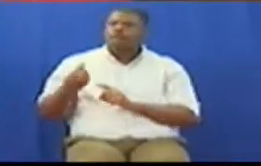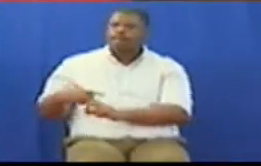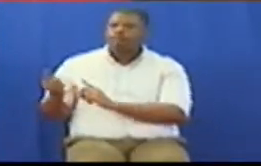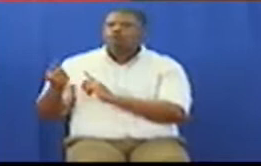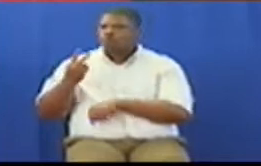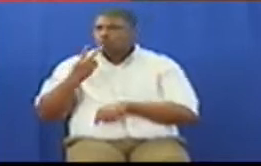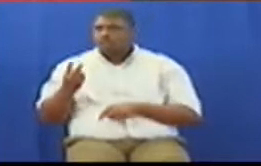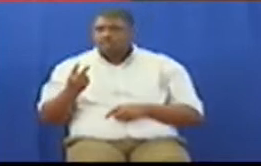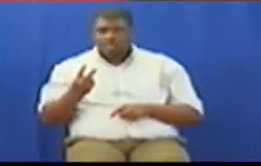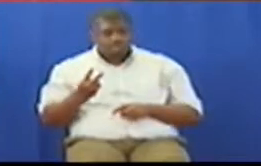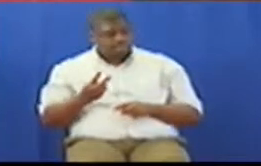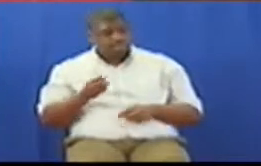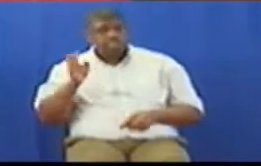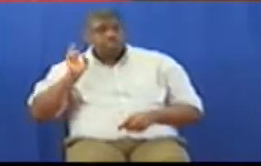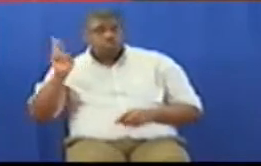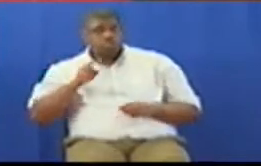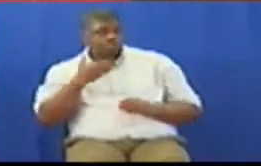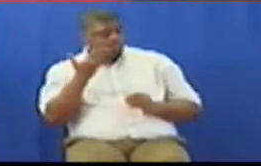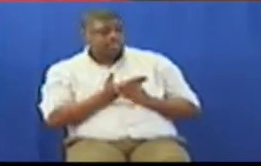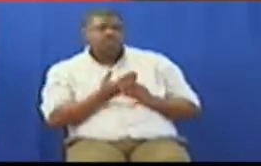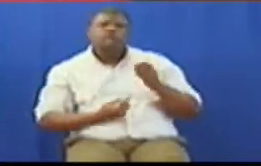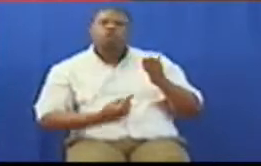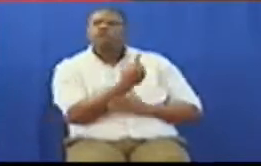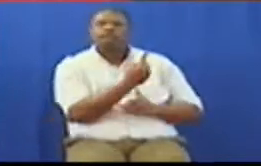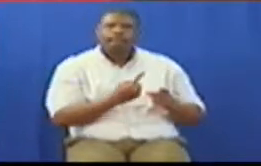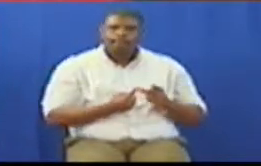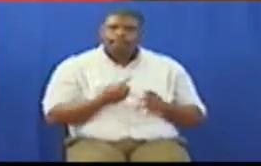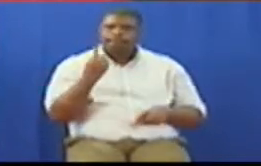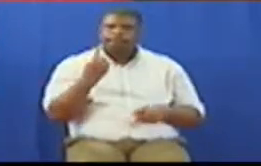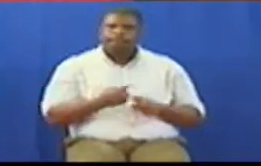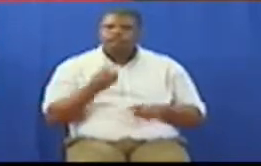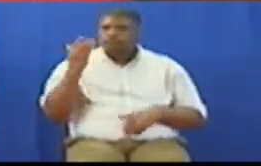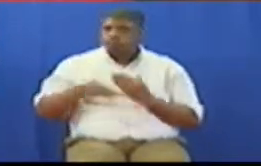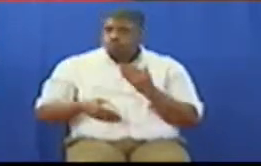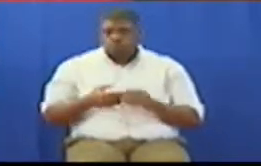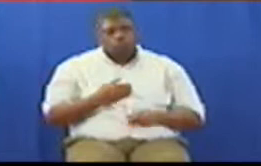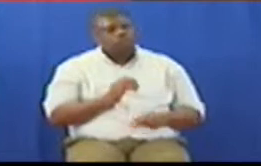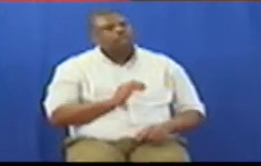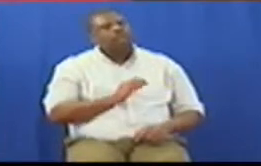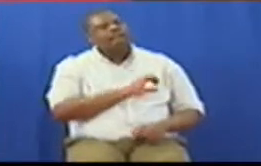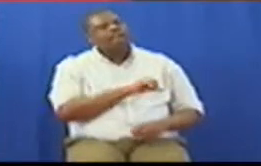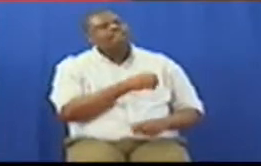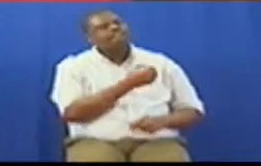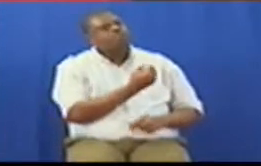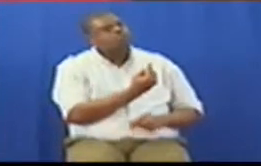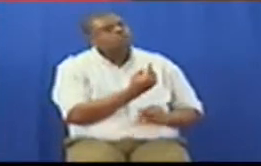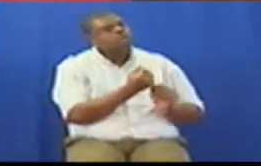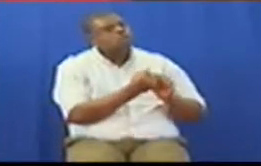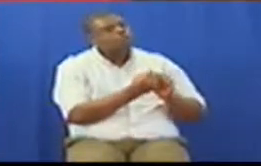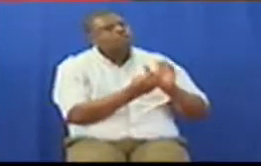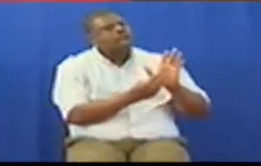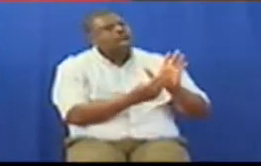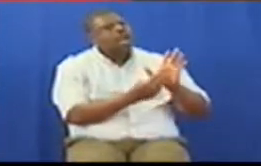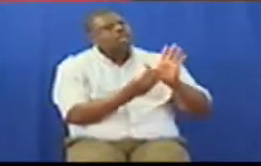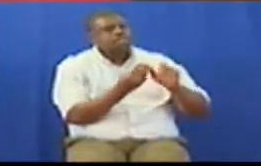historia ya pandemic huwa linatokea. Mara ya mwisho ni 1918-20 Spanish influenza ambayo